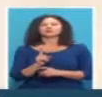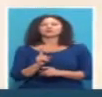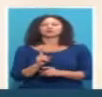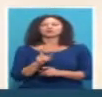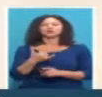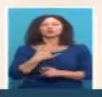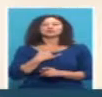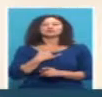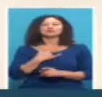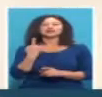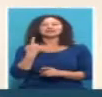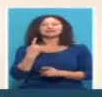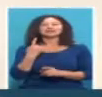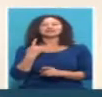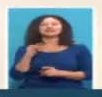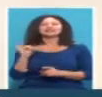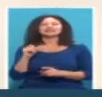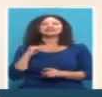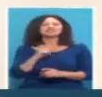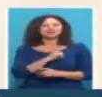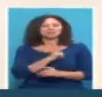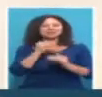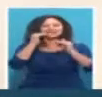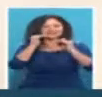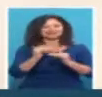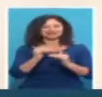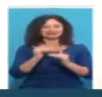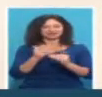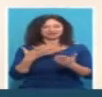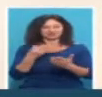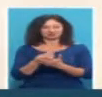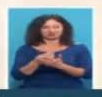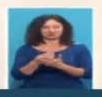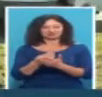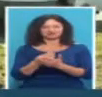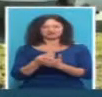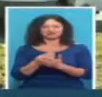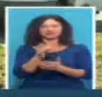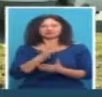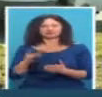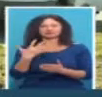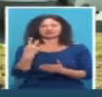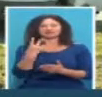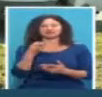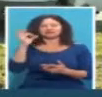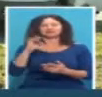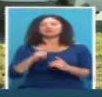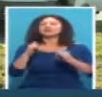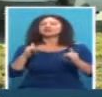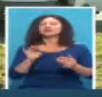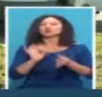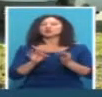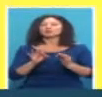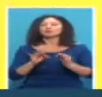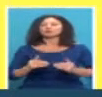у нас один из самых низких в республике. У нас это 52%. Увеличить норму потребления за газ